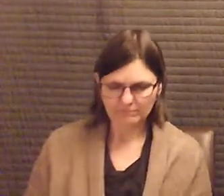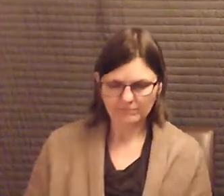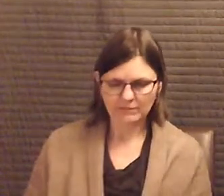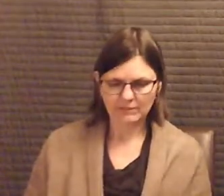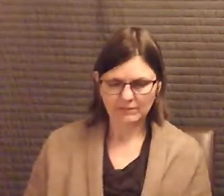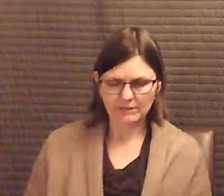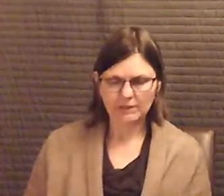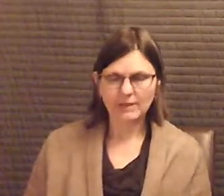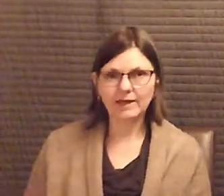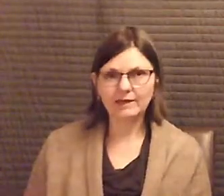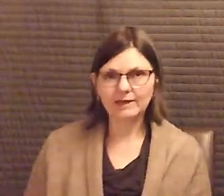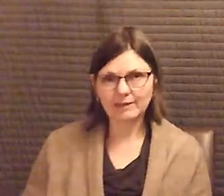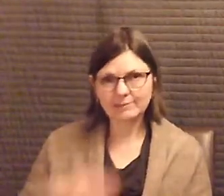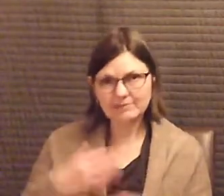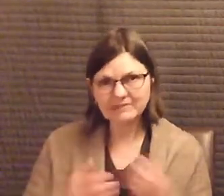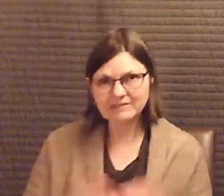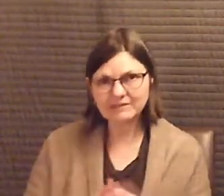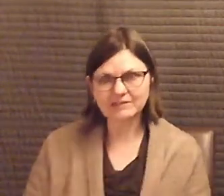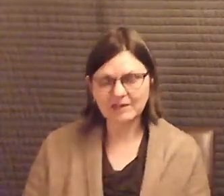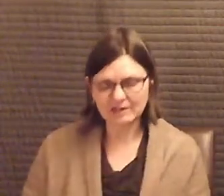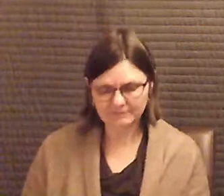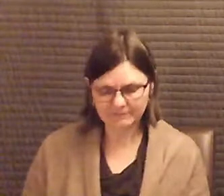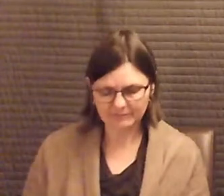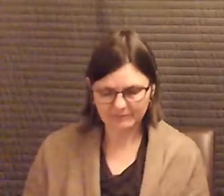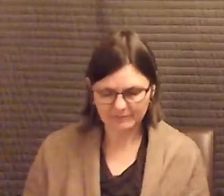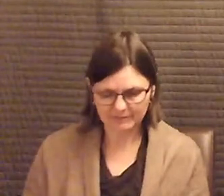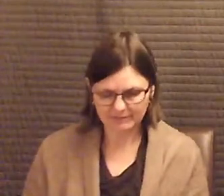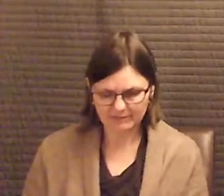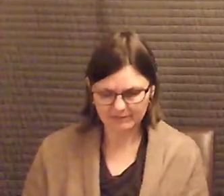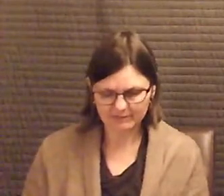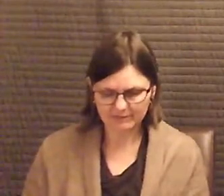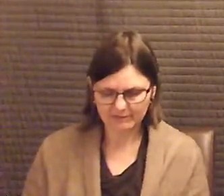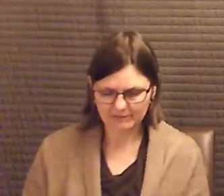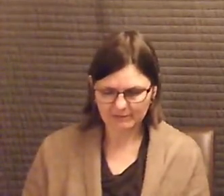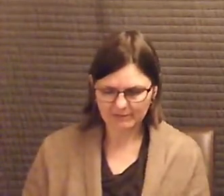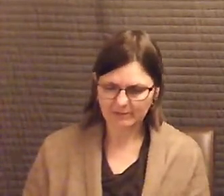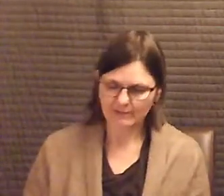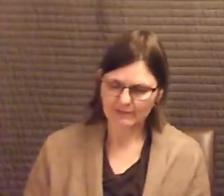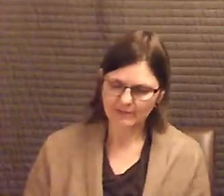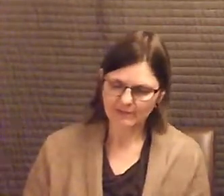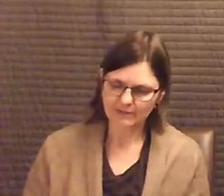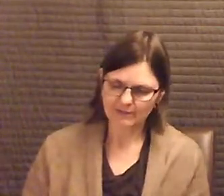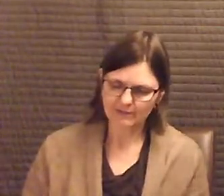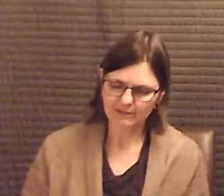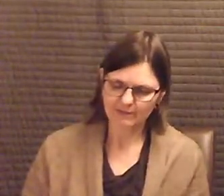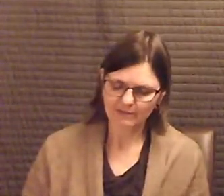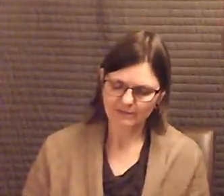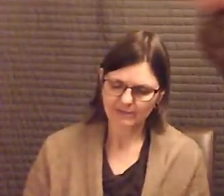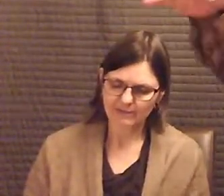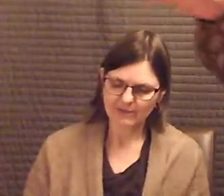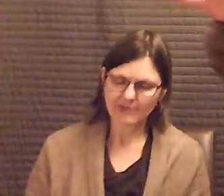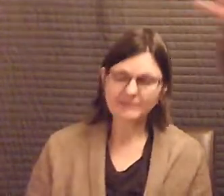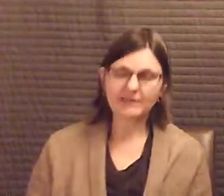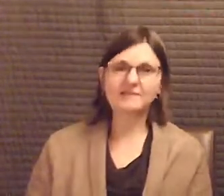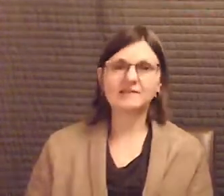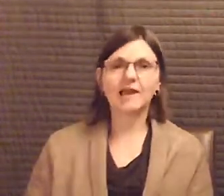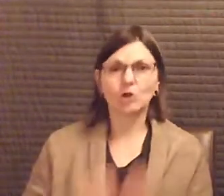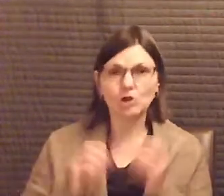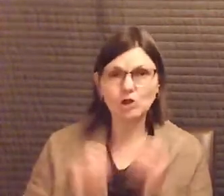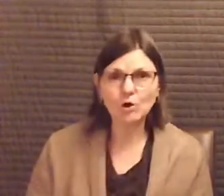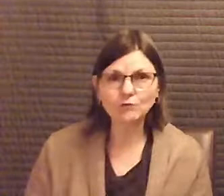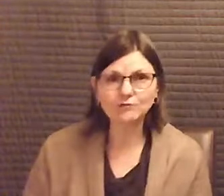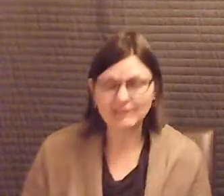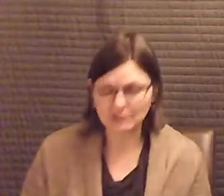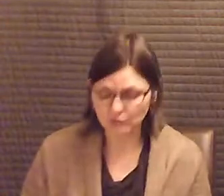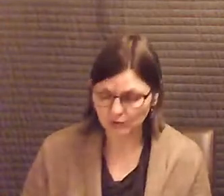we de people en ging met de mensen geslagen in de mond yoda tegen is hij